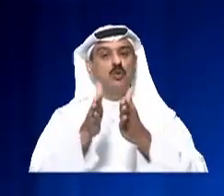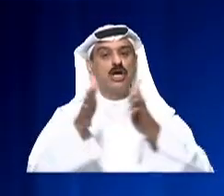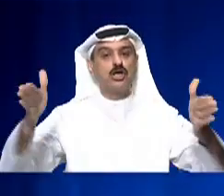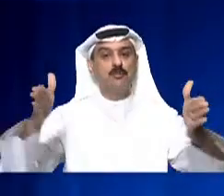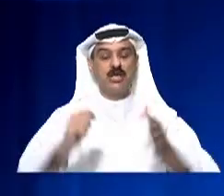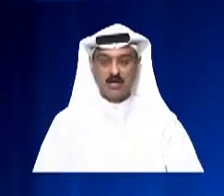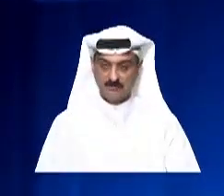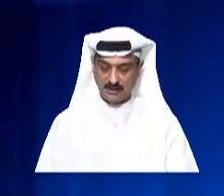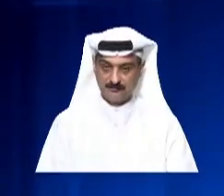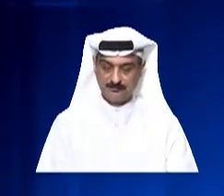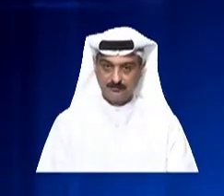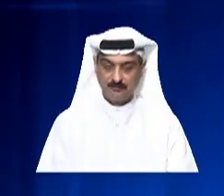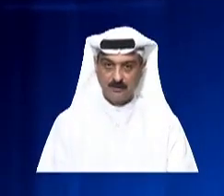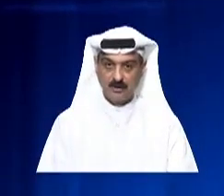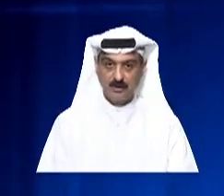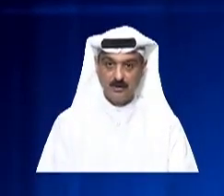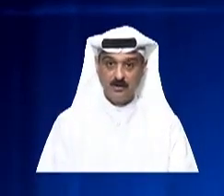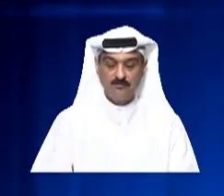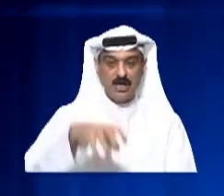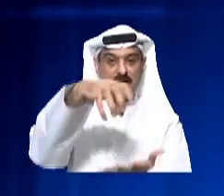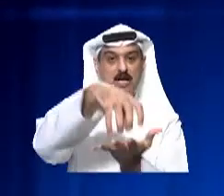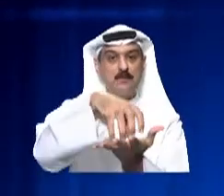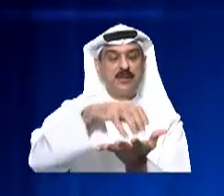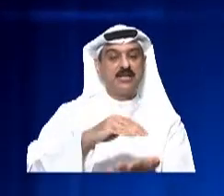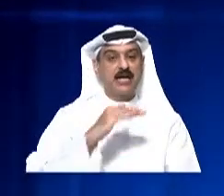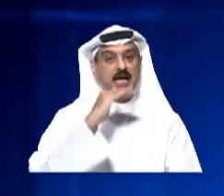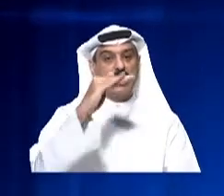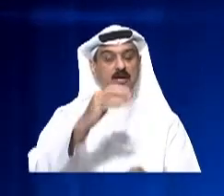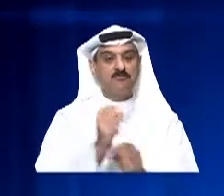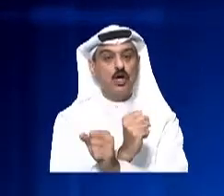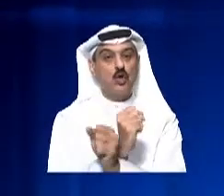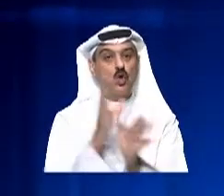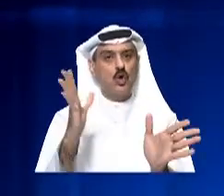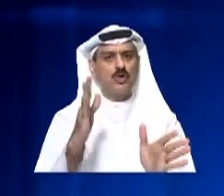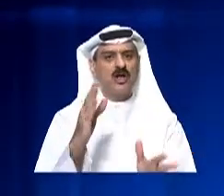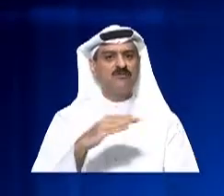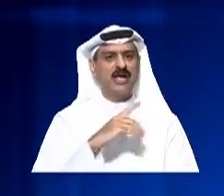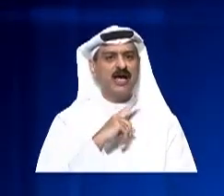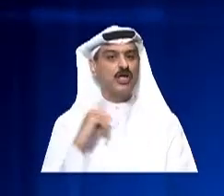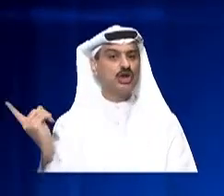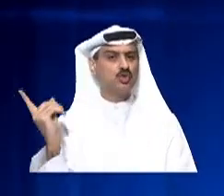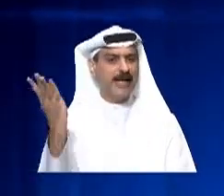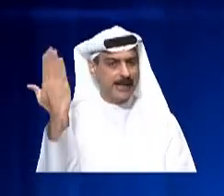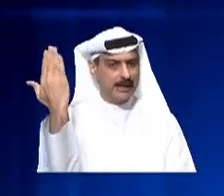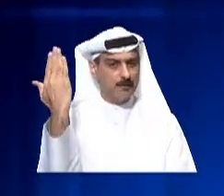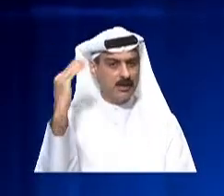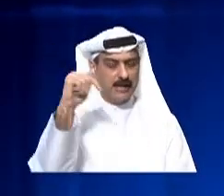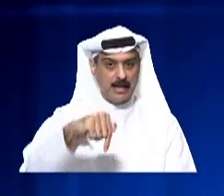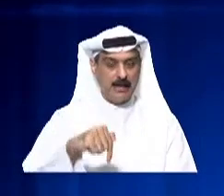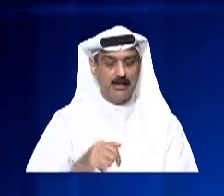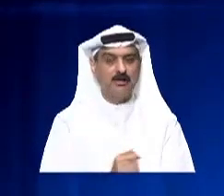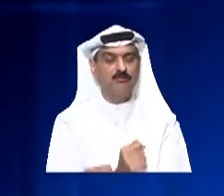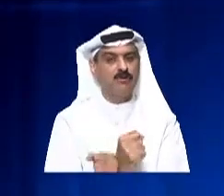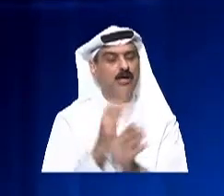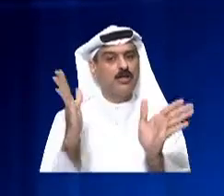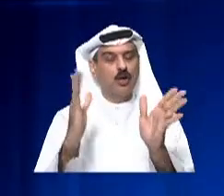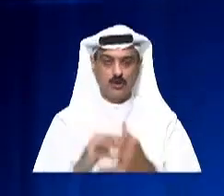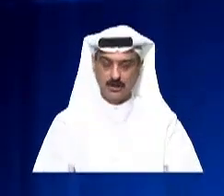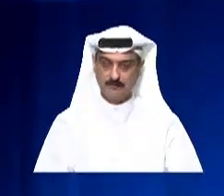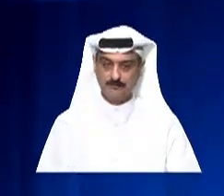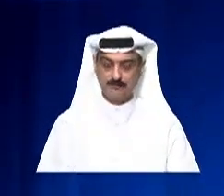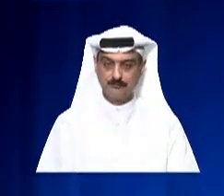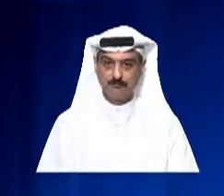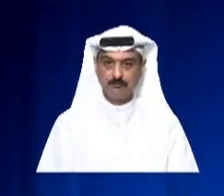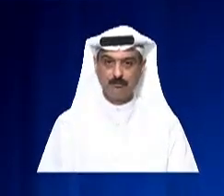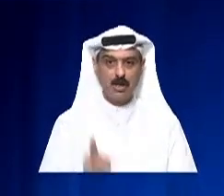متعددة الأغراض المنطقة الحرة في الشويخ سابقا، وقرر مجلس الوزراء تكليف وزير التجارة